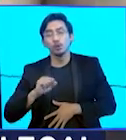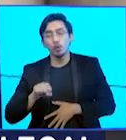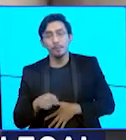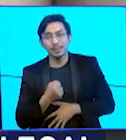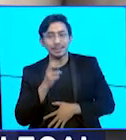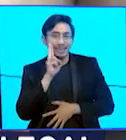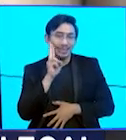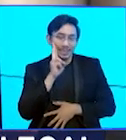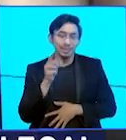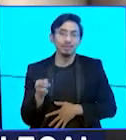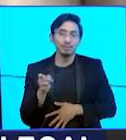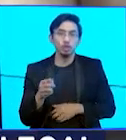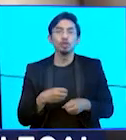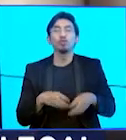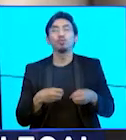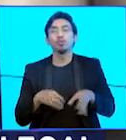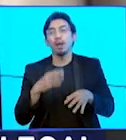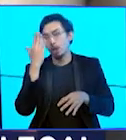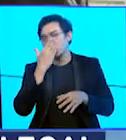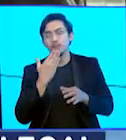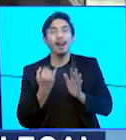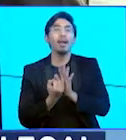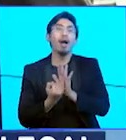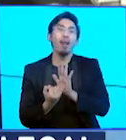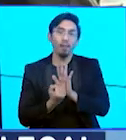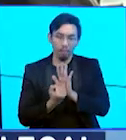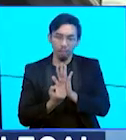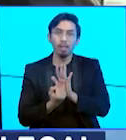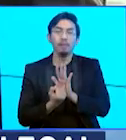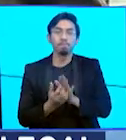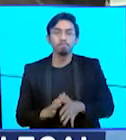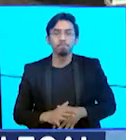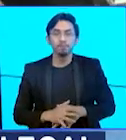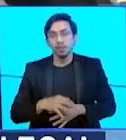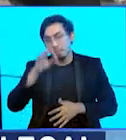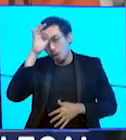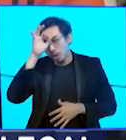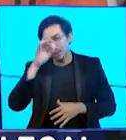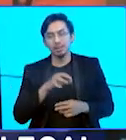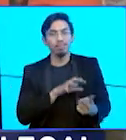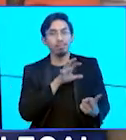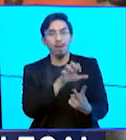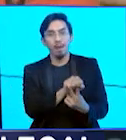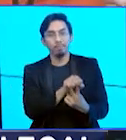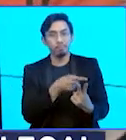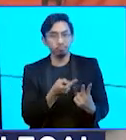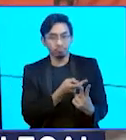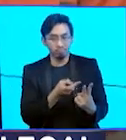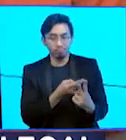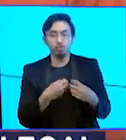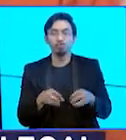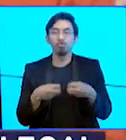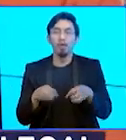Kedua pelaku penjualan kosmetik ilegal ini ditangkap saat bertransaksi di Jalan Balayuda, Aryo Kemuning, Kecamatan Kemuning, Palembang.